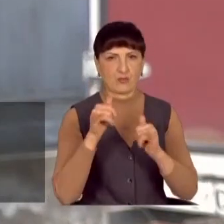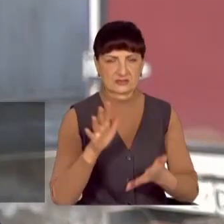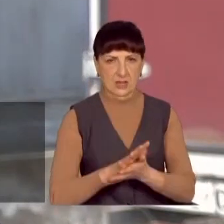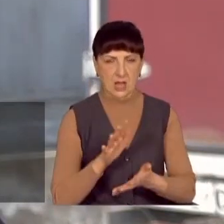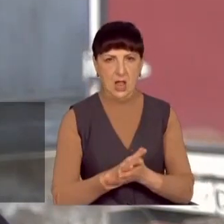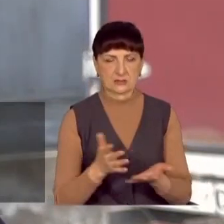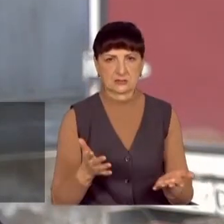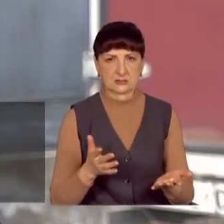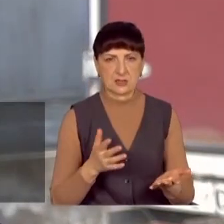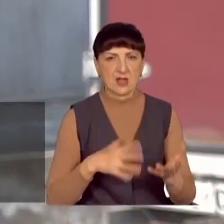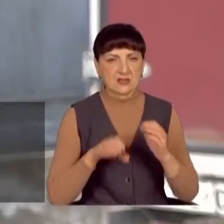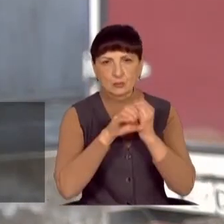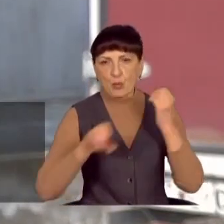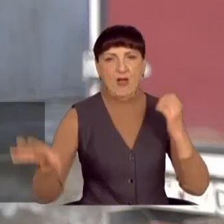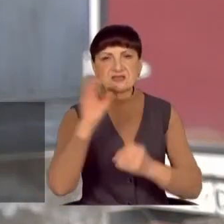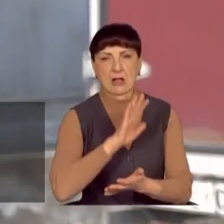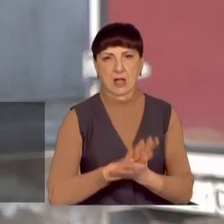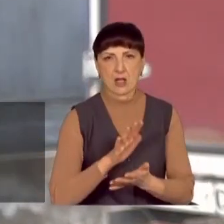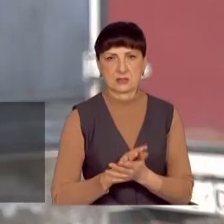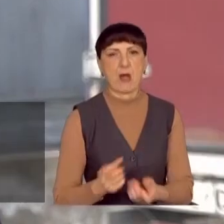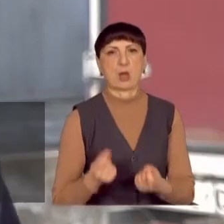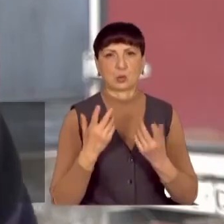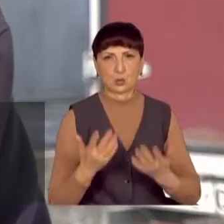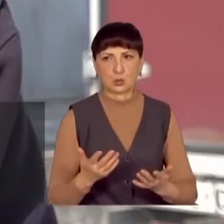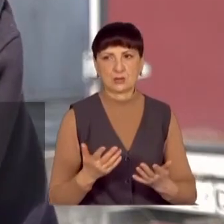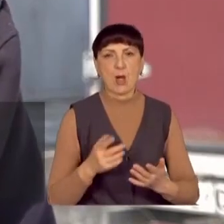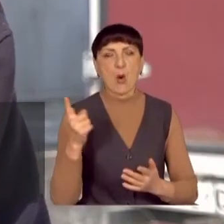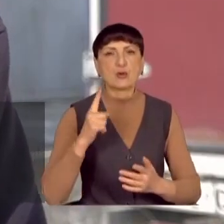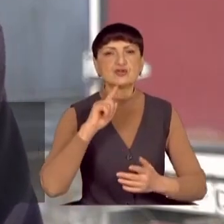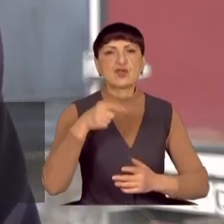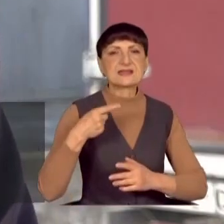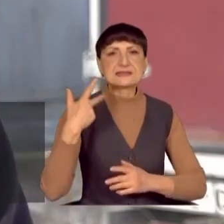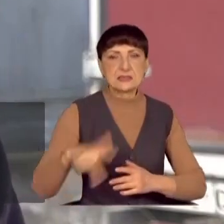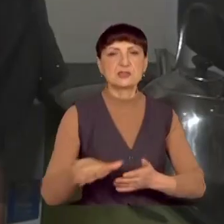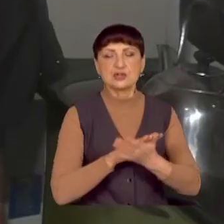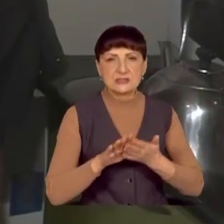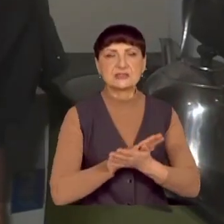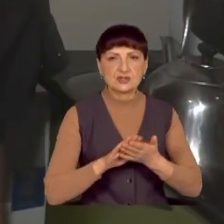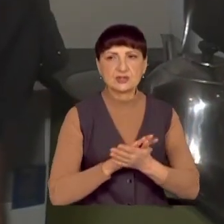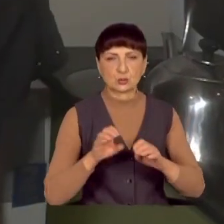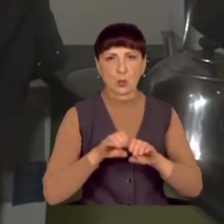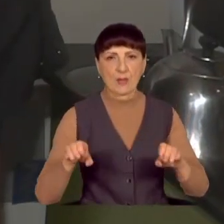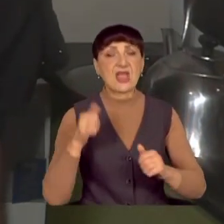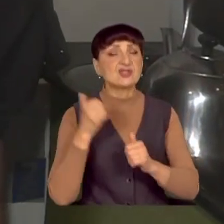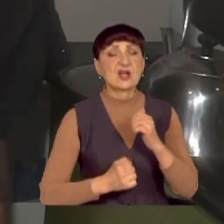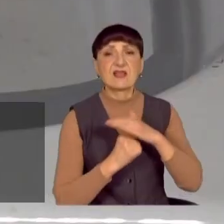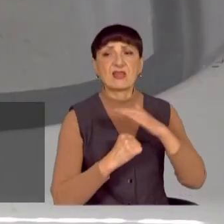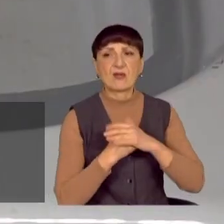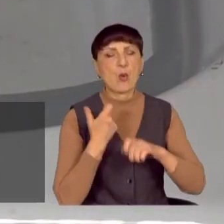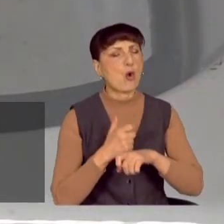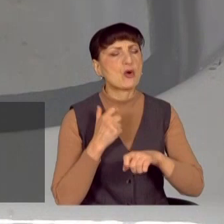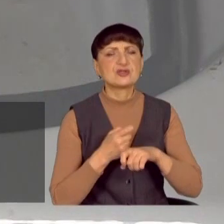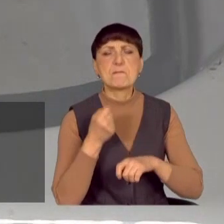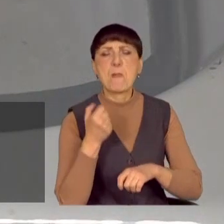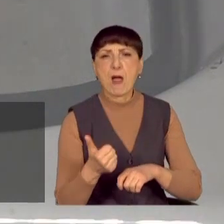говорит, весь магистрал забитый, говорит. Он 1,5 часа чистил здесь. Часто давление газа настолько